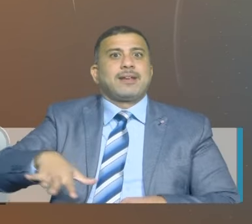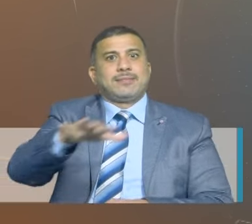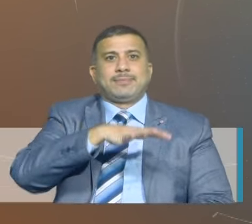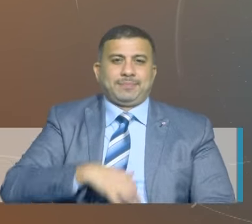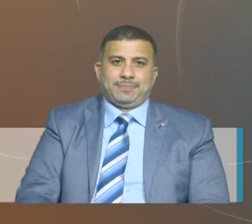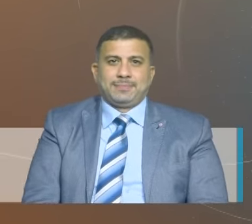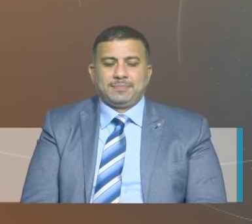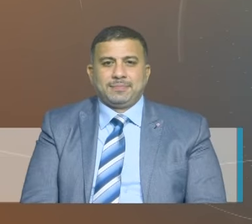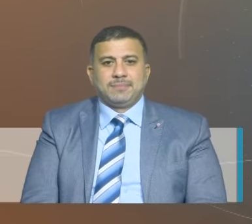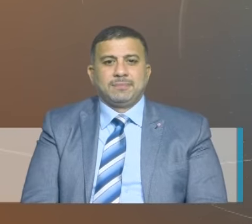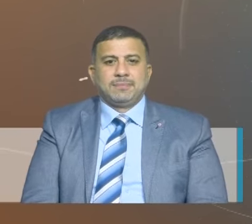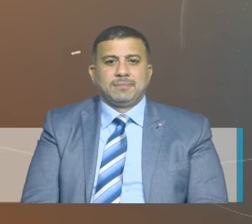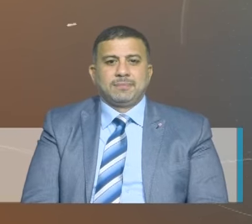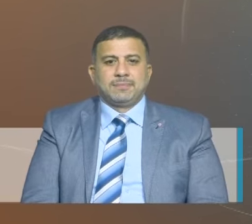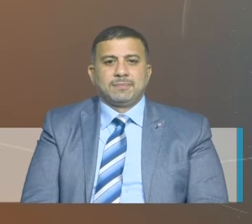البشريه